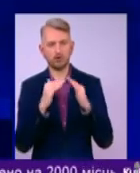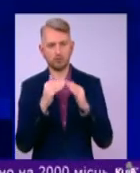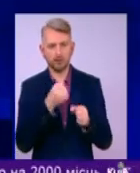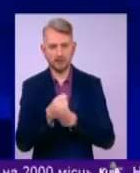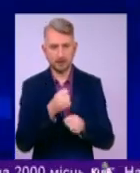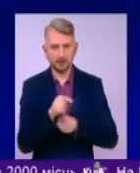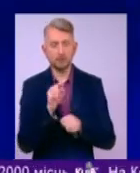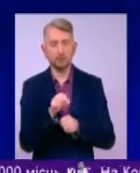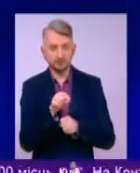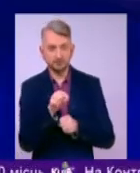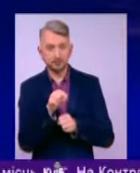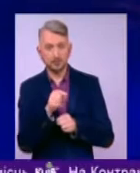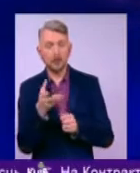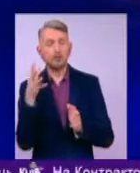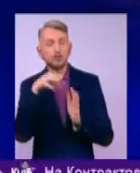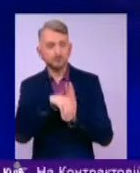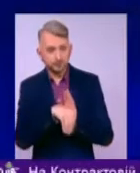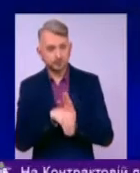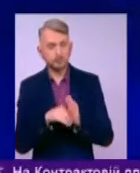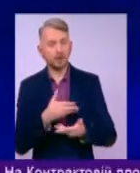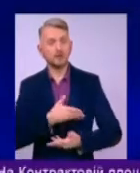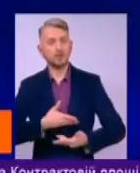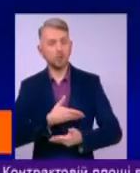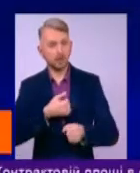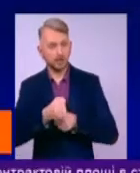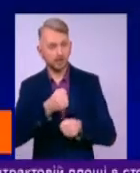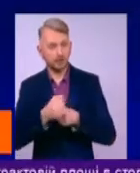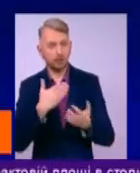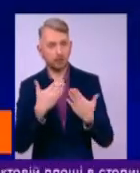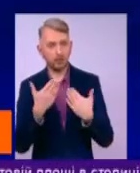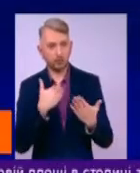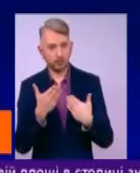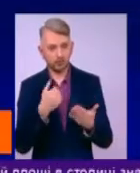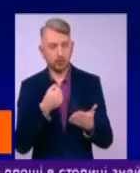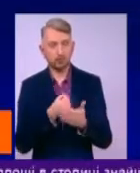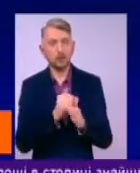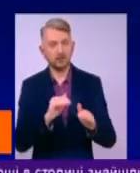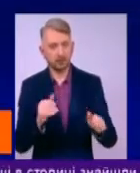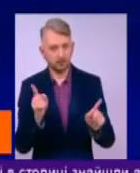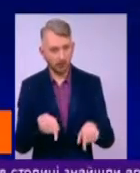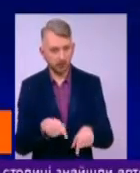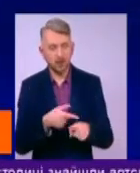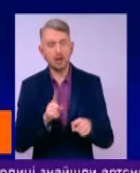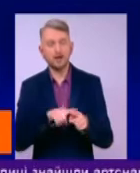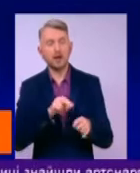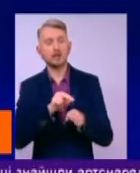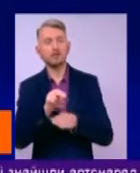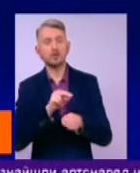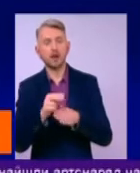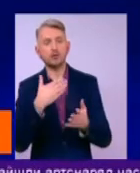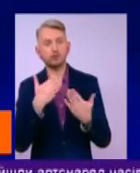куди в тому числі входить і сексуальне насильство по відношенню до дітей. І це навчання